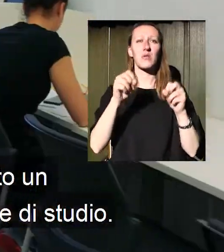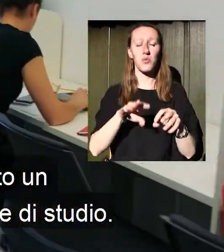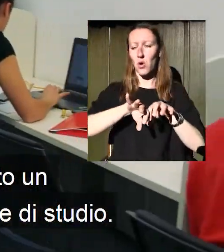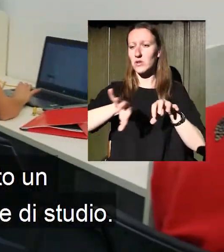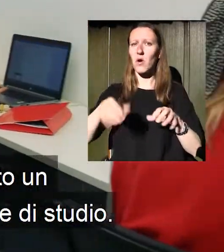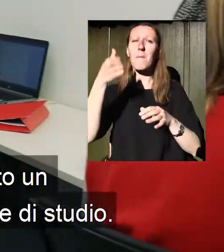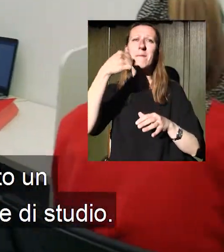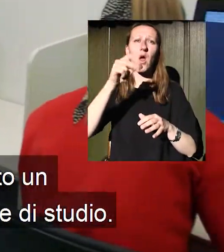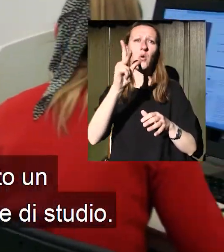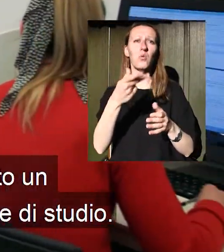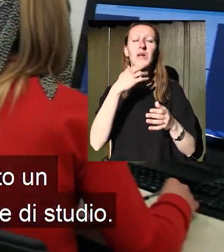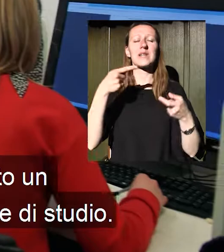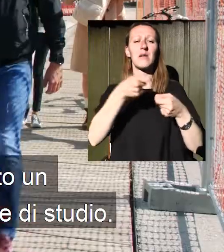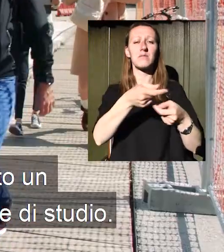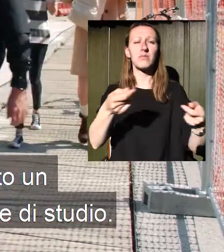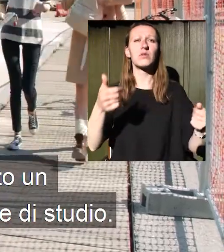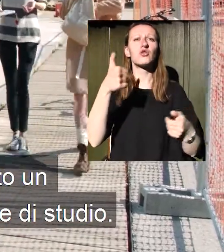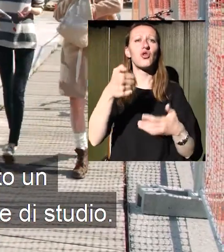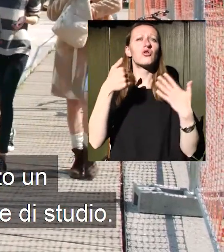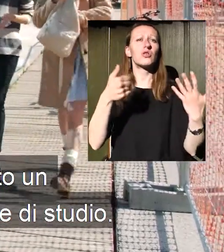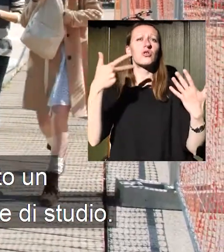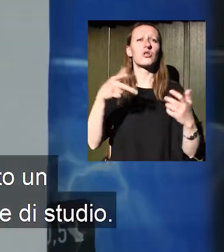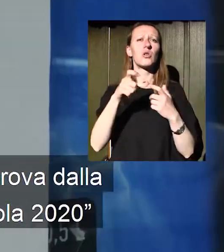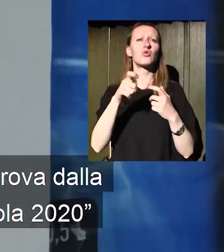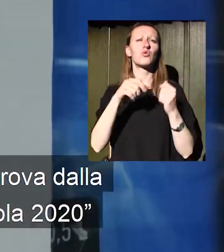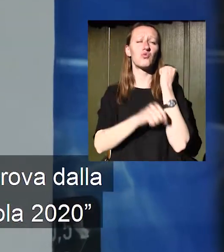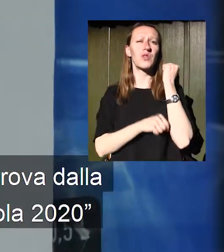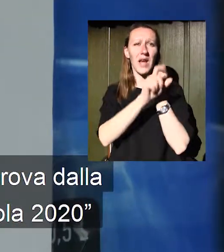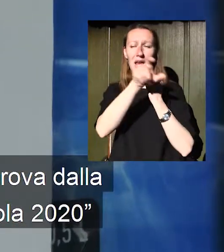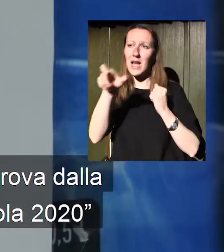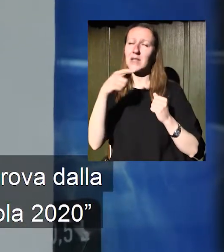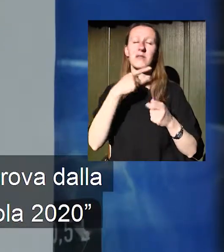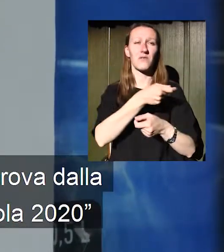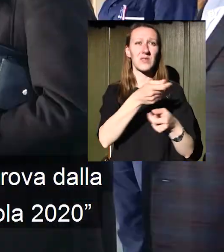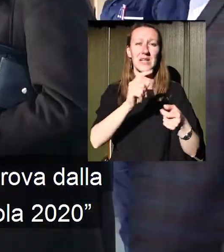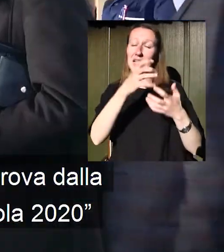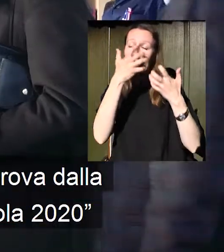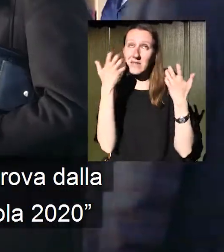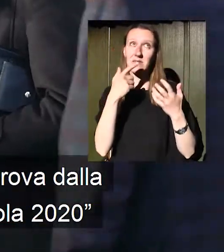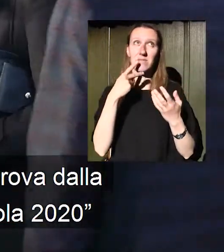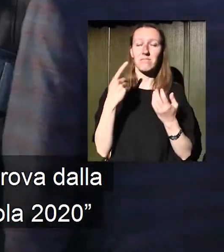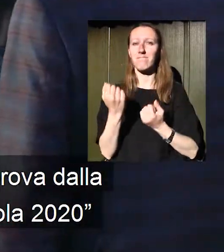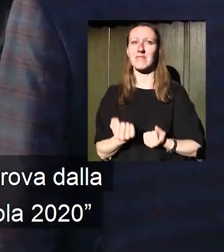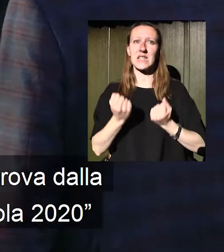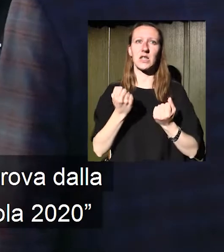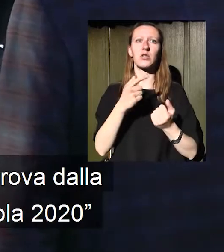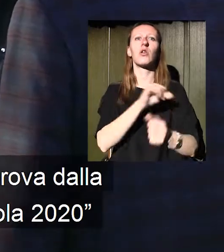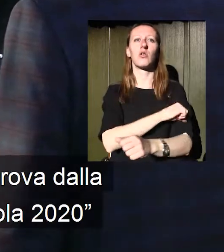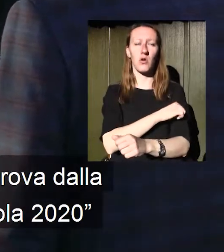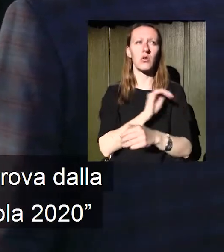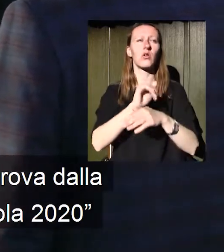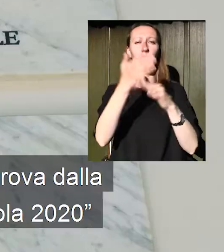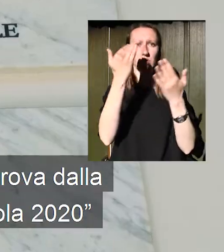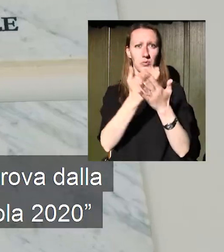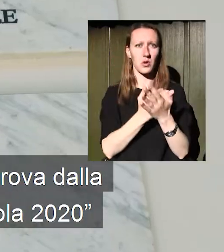je 1 milijun kuna za stipendiranje 168 studenata. Unatoč financijski neizvjesnoj i pandemijom opterećenoj godini, kroz